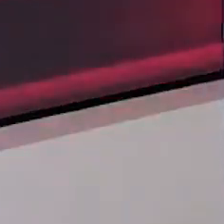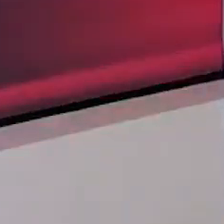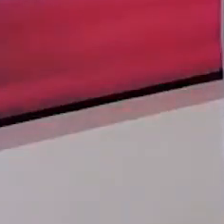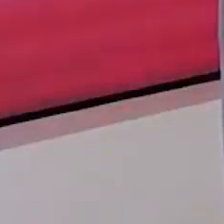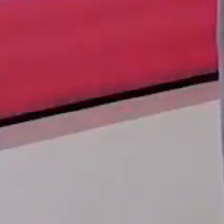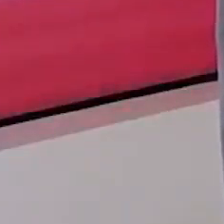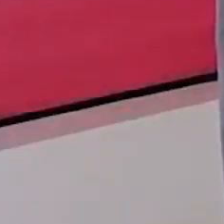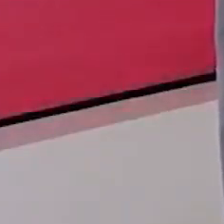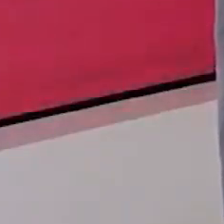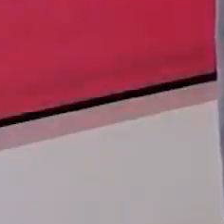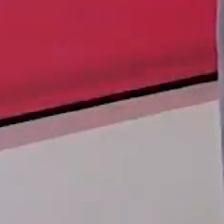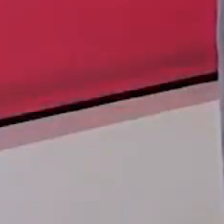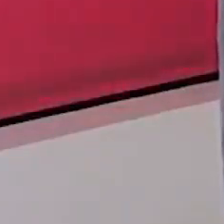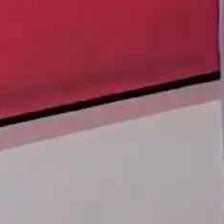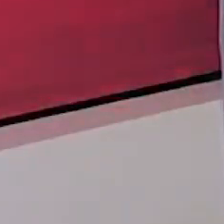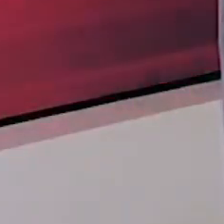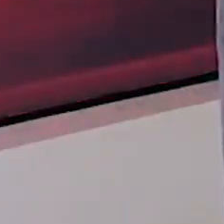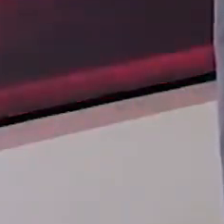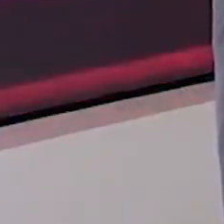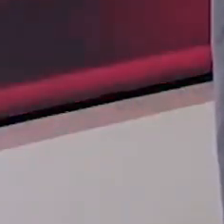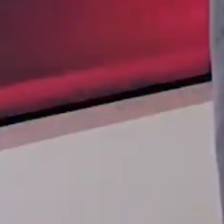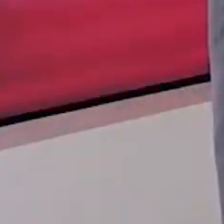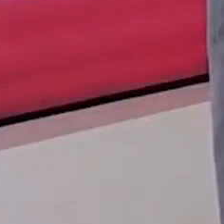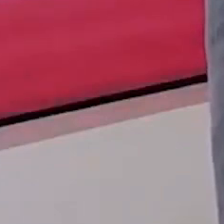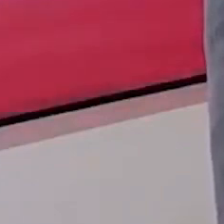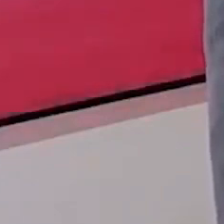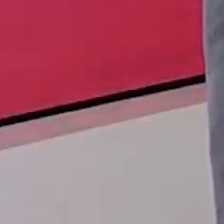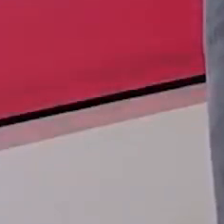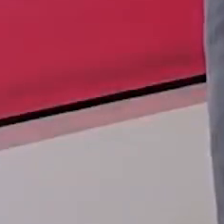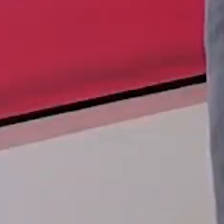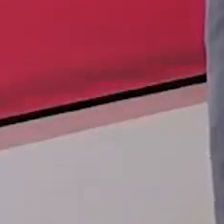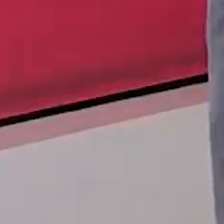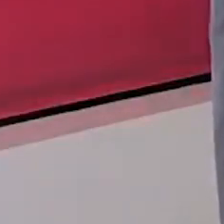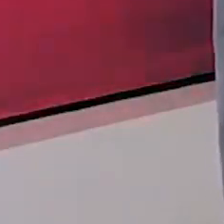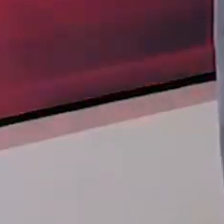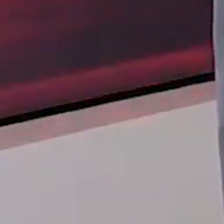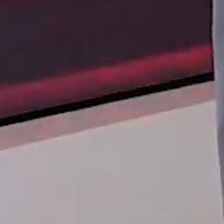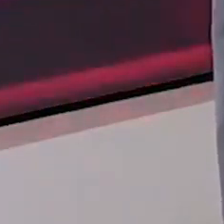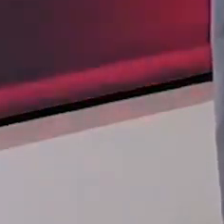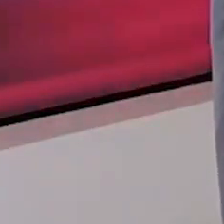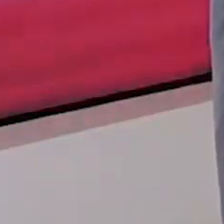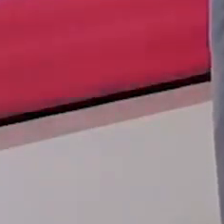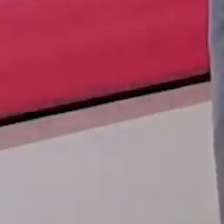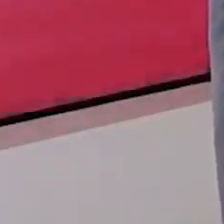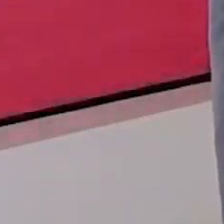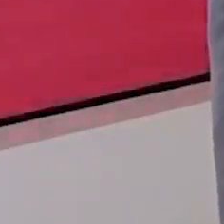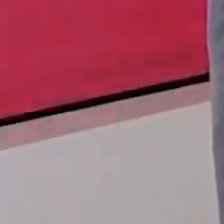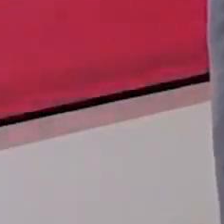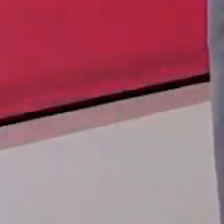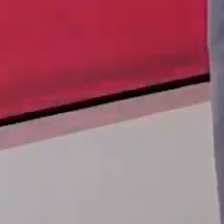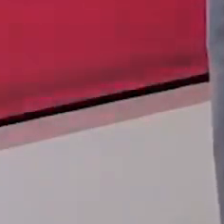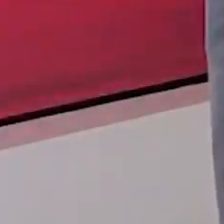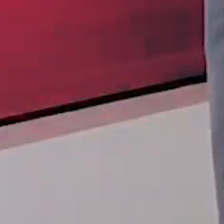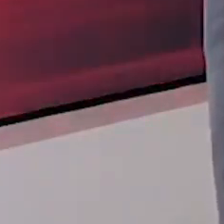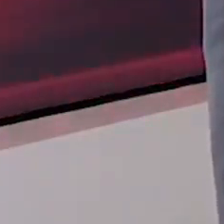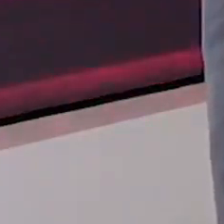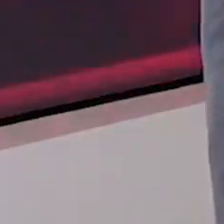Igan, mauna ka sa mga balita. Mag-subscribe sa GMA Integrated News sa YouTube. Sa mga kapuso abroad, subaybayan nyo